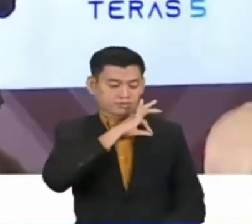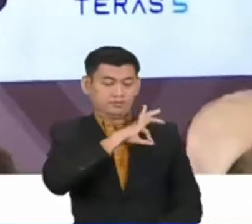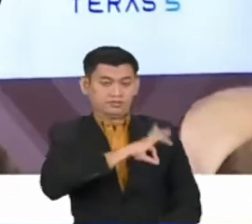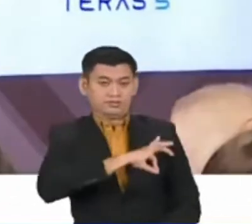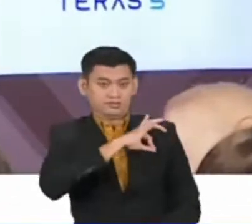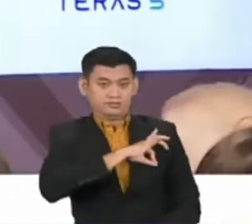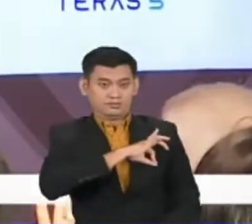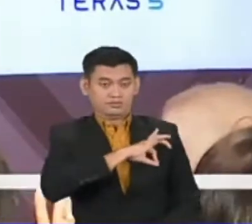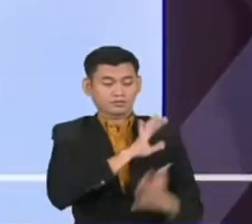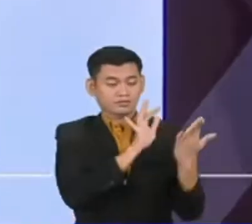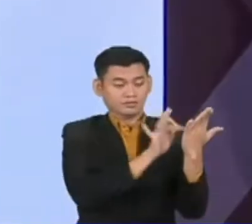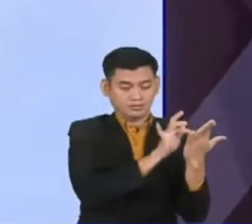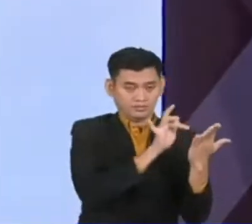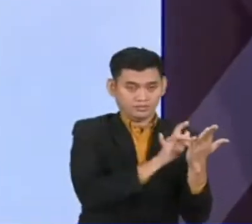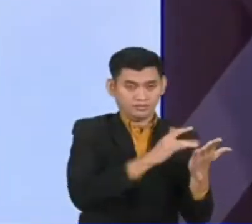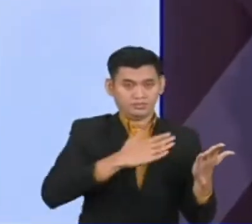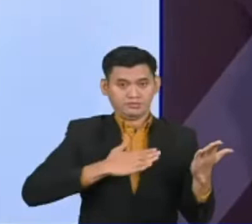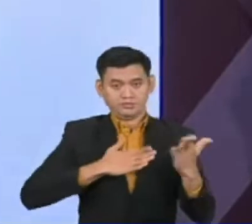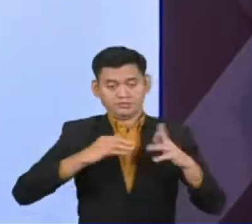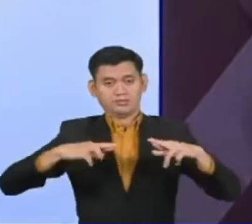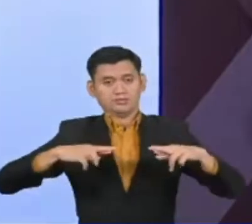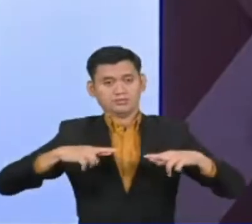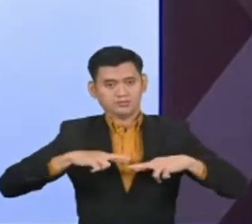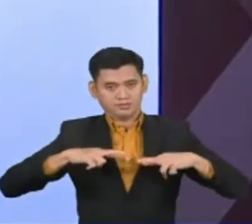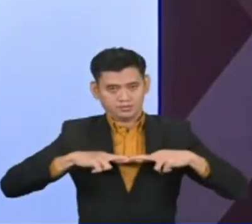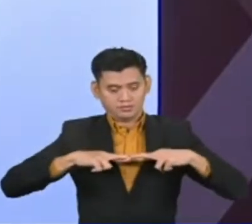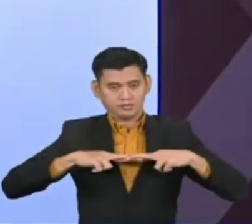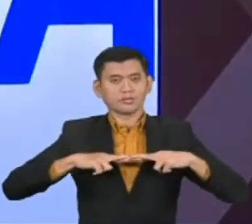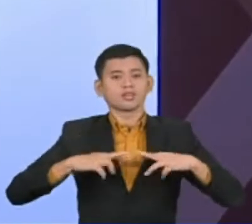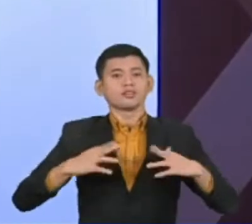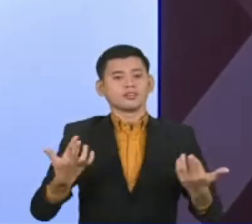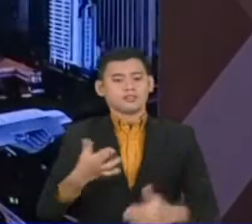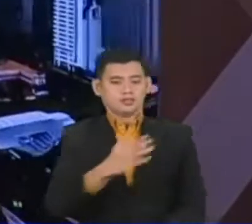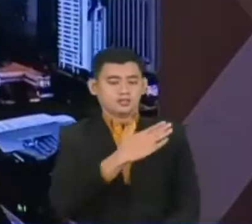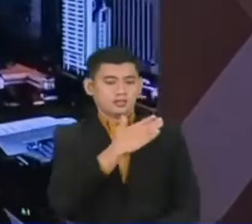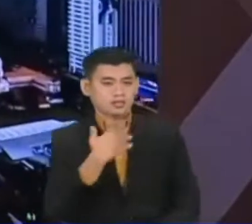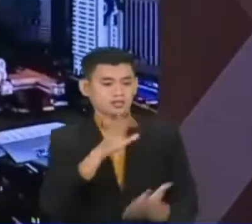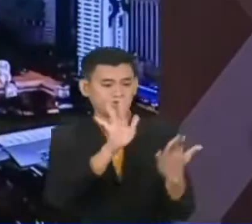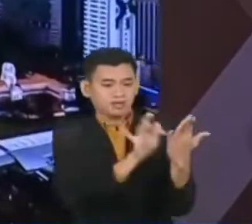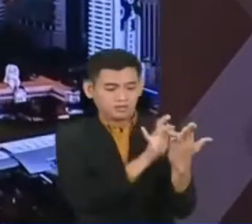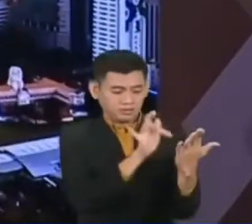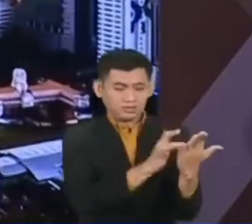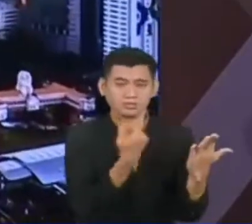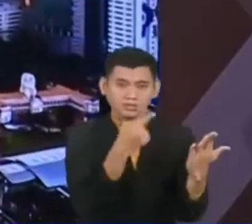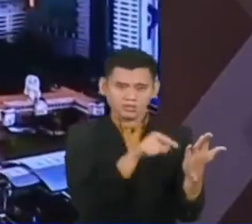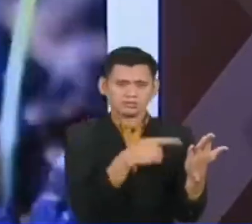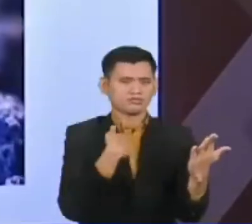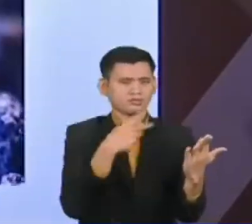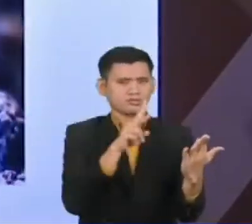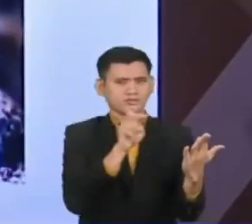aplikasi MyPesara. Setakat ini, aplikasi berkenaan telah meraih 200,000 muat turun.